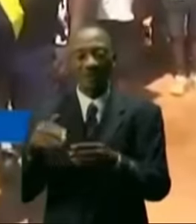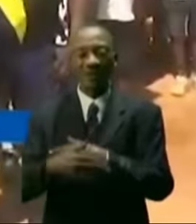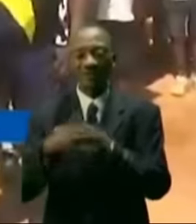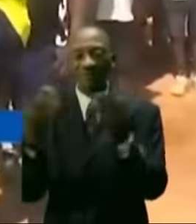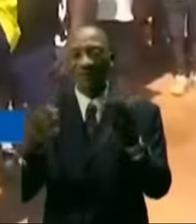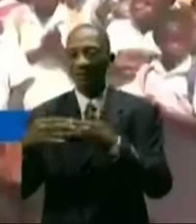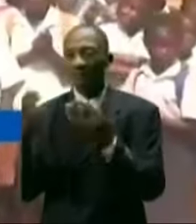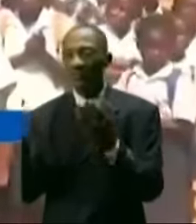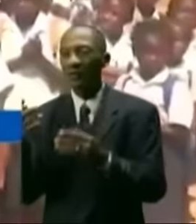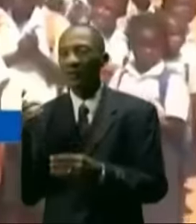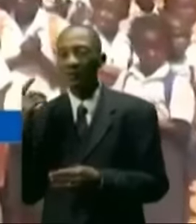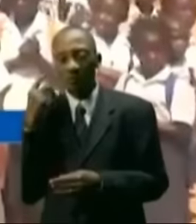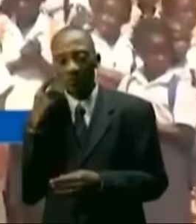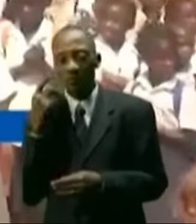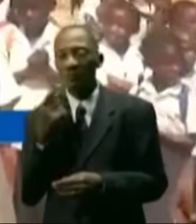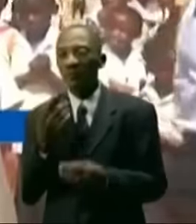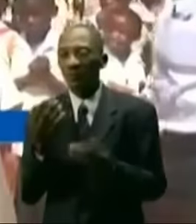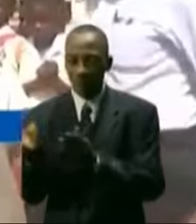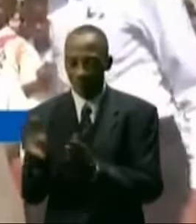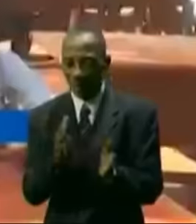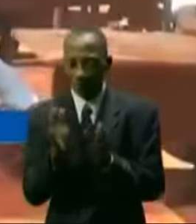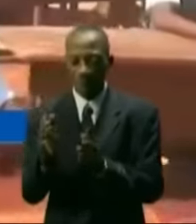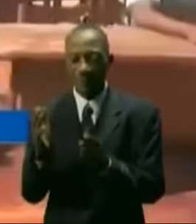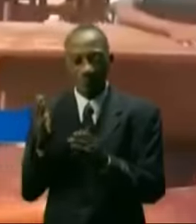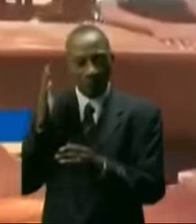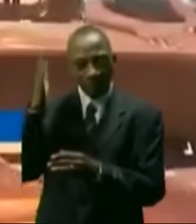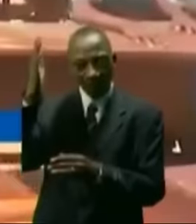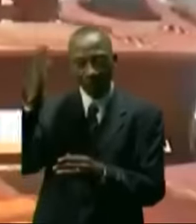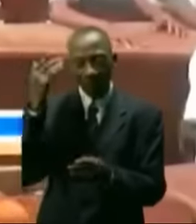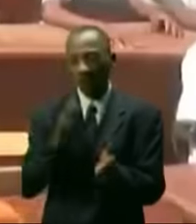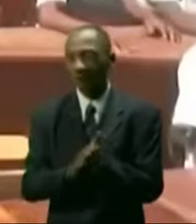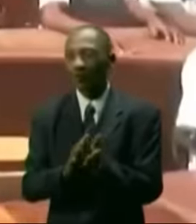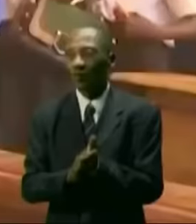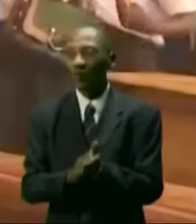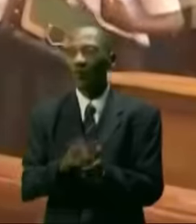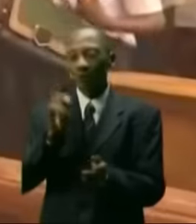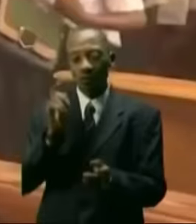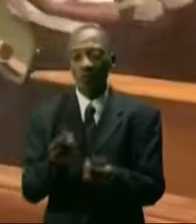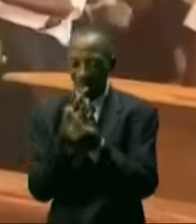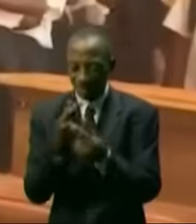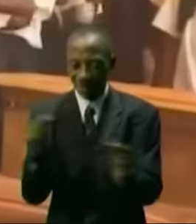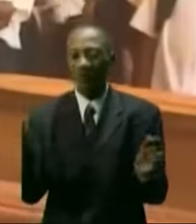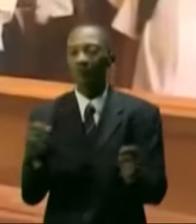rendre effective la vision du chef de l'État. Félix, entends-tu ce que dit Tshilombo?